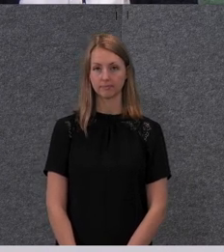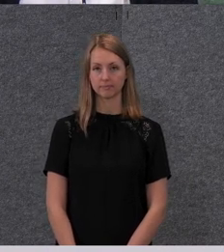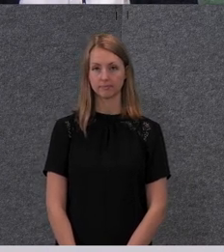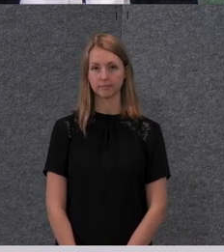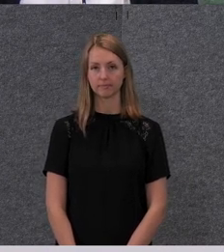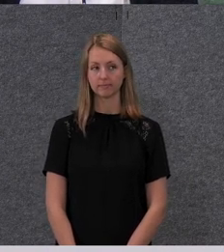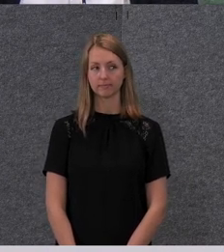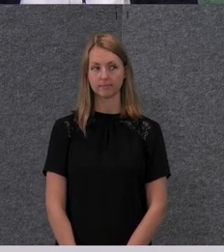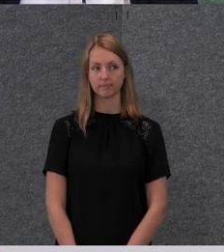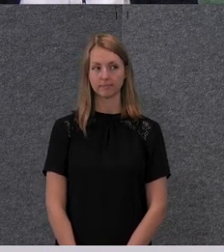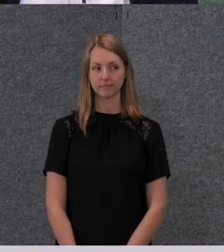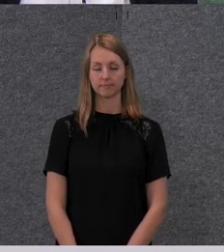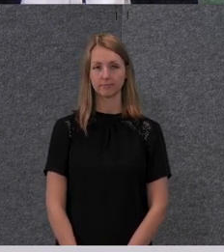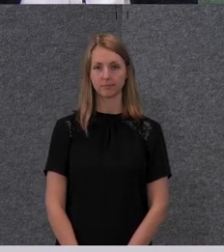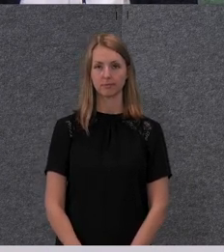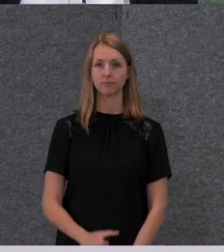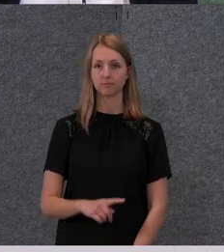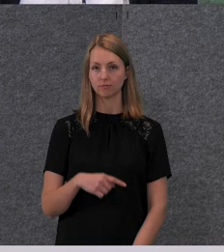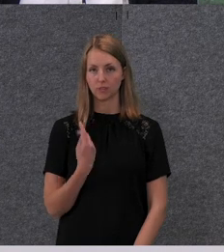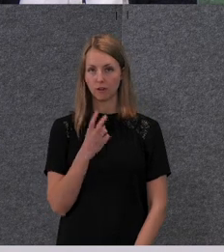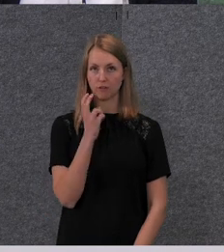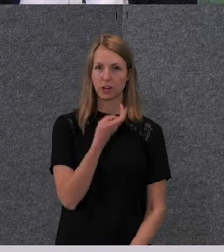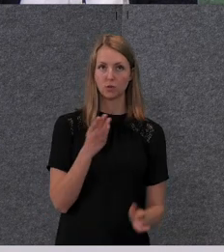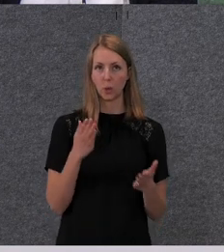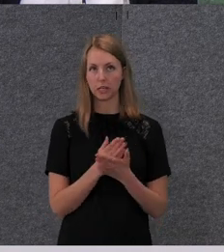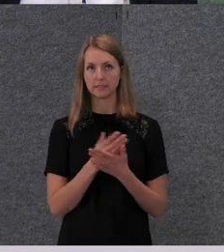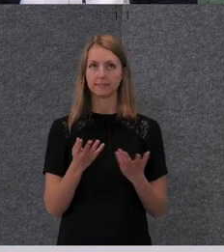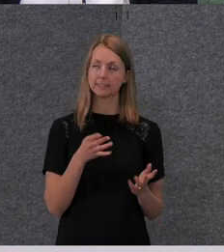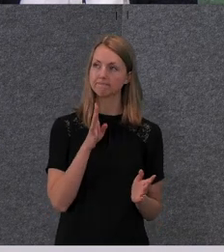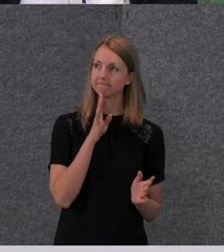Wir versuchen hier meisterlich die Zeit noch ein wenig zu überbrücken.